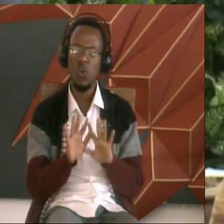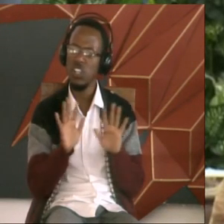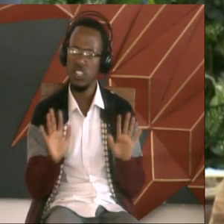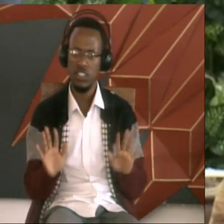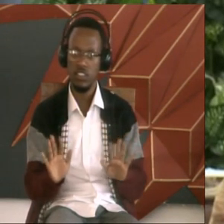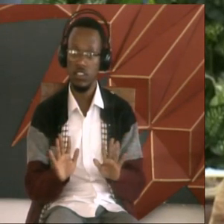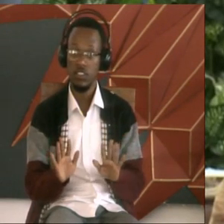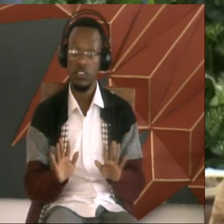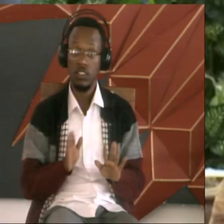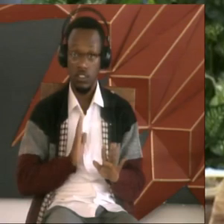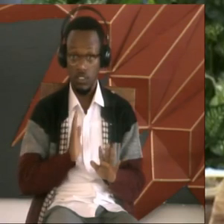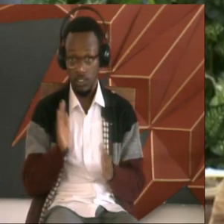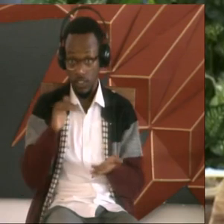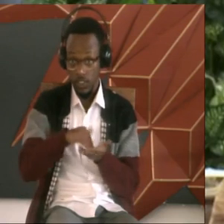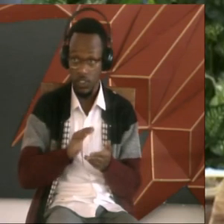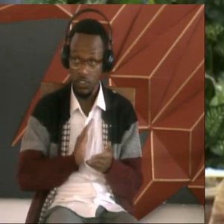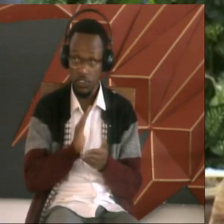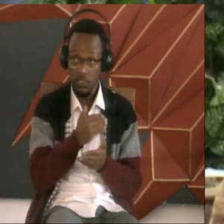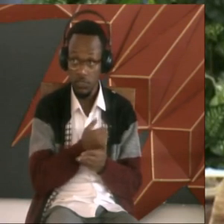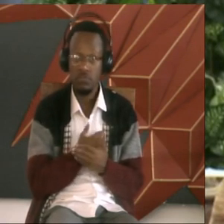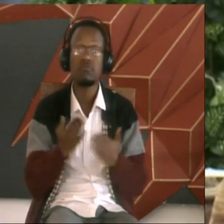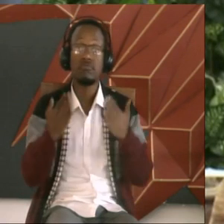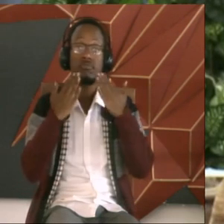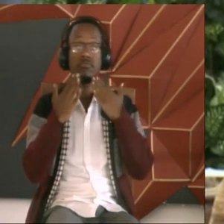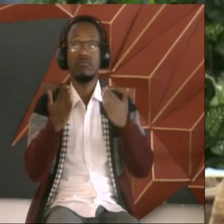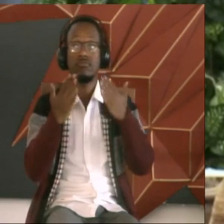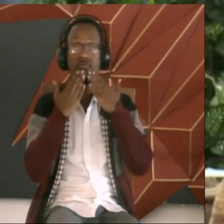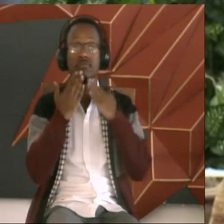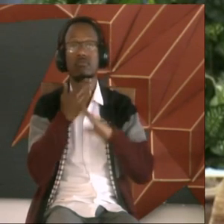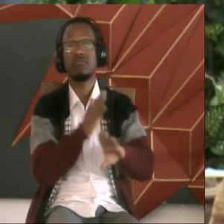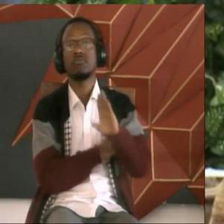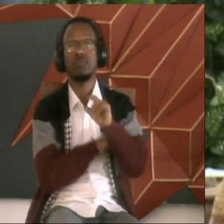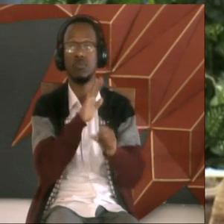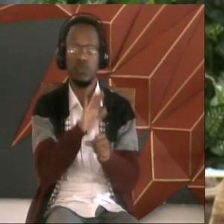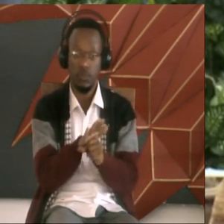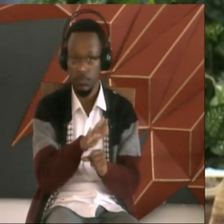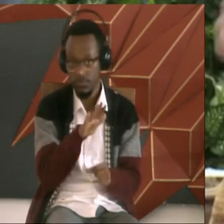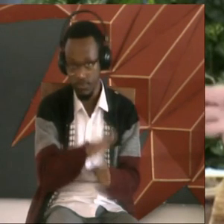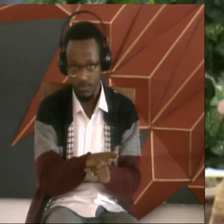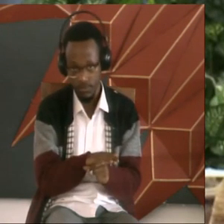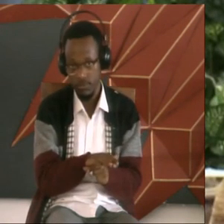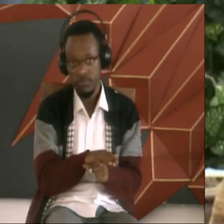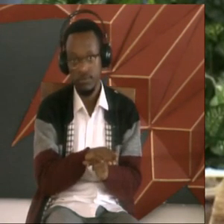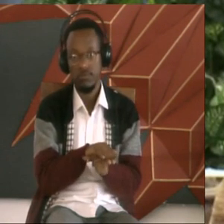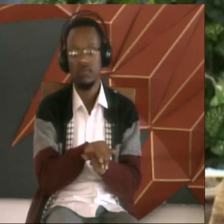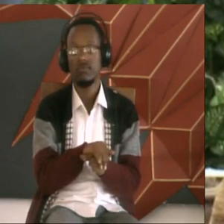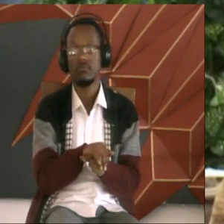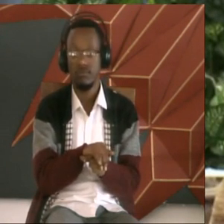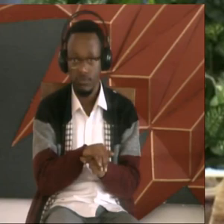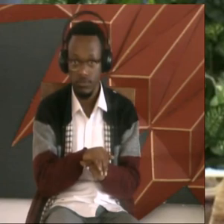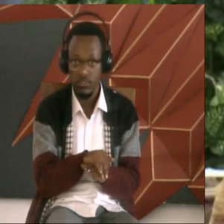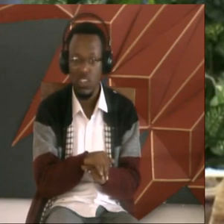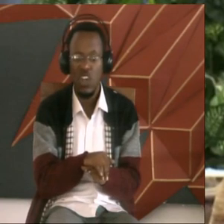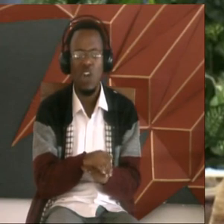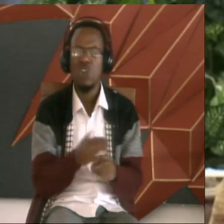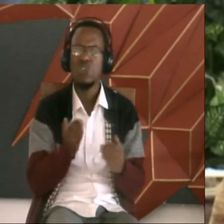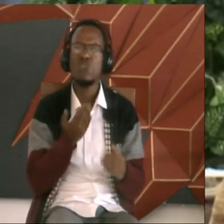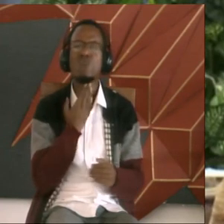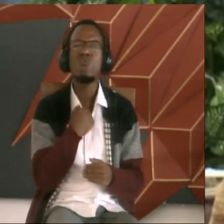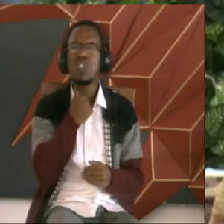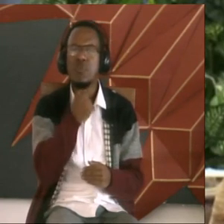Et nous en sommes si reconnaissants. Kandi ibyo turabishimira cyane rwose. Ntabwo